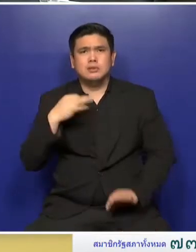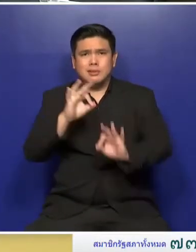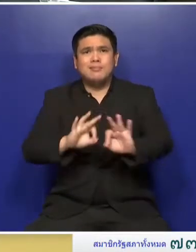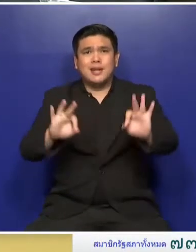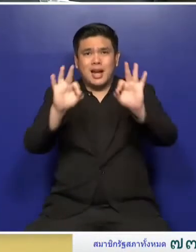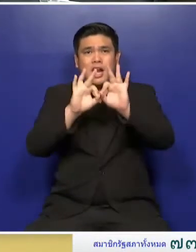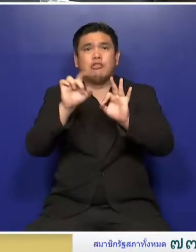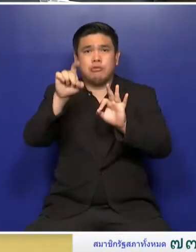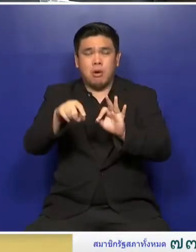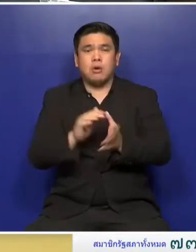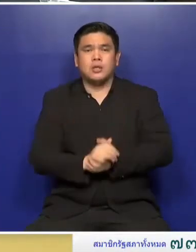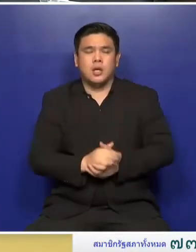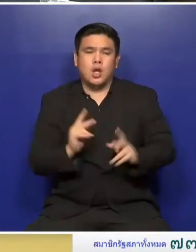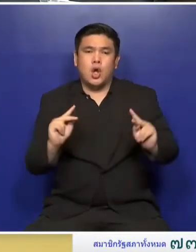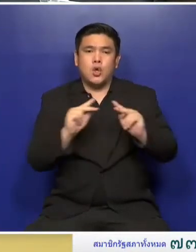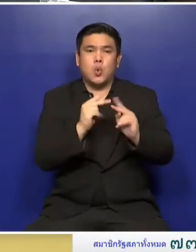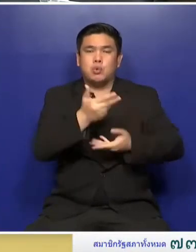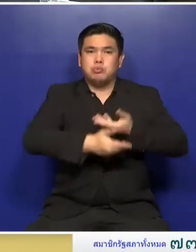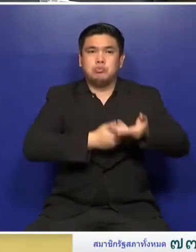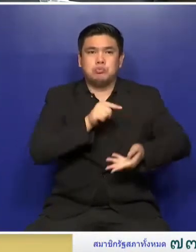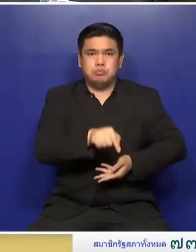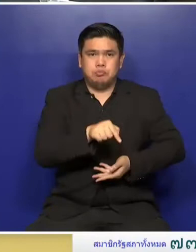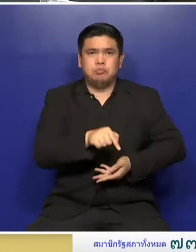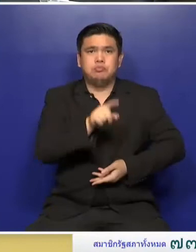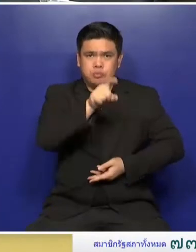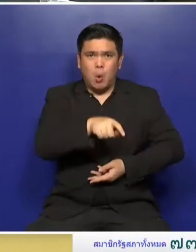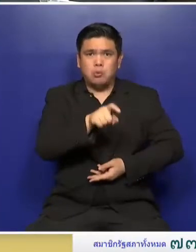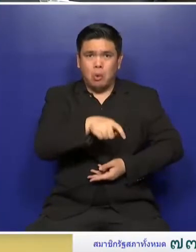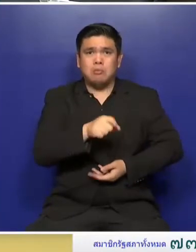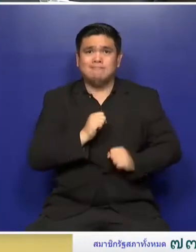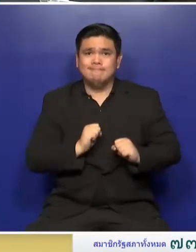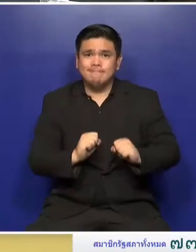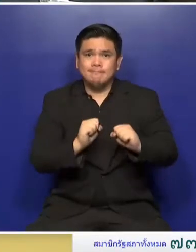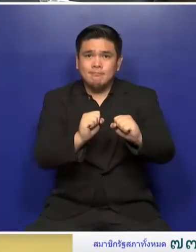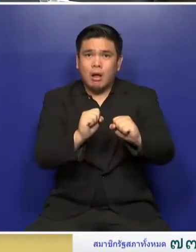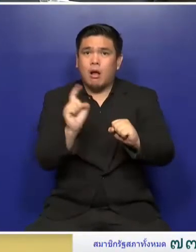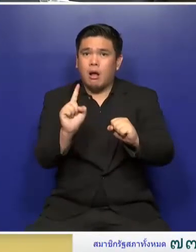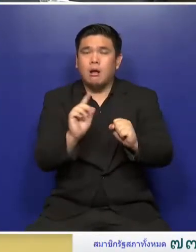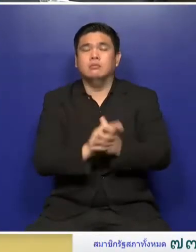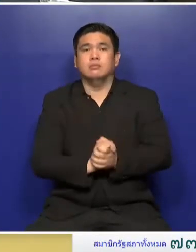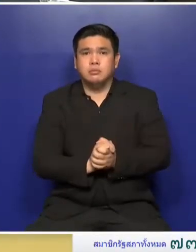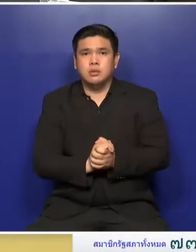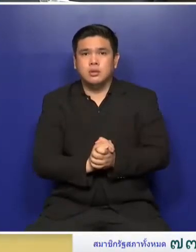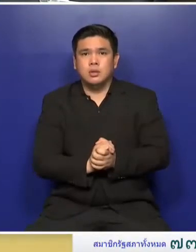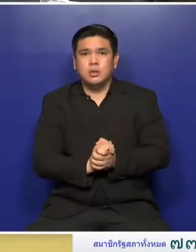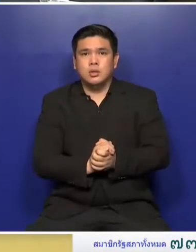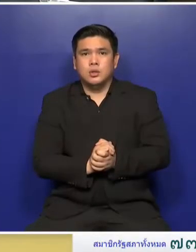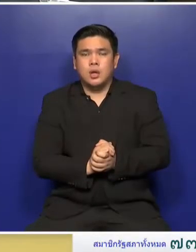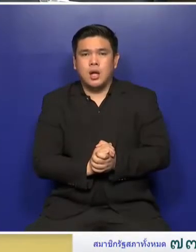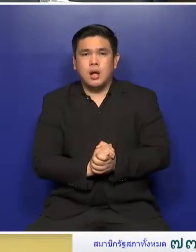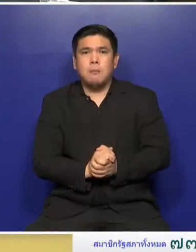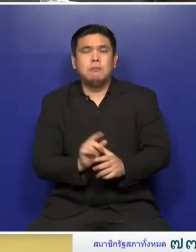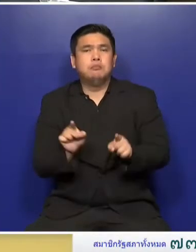นอยาง chunky verme actingที่มีความต้องถือเป็นค